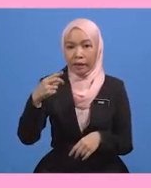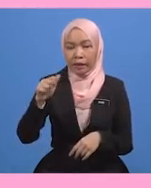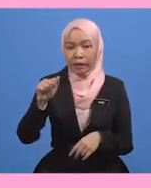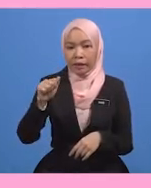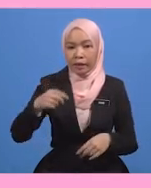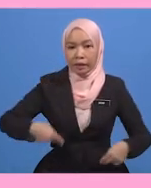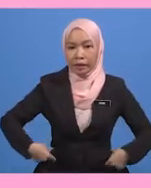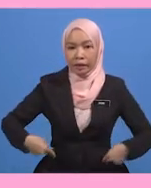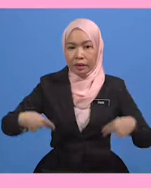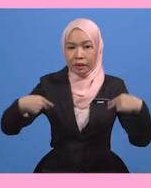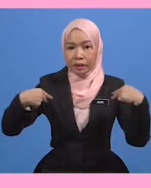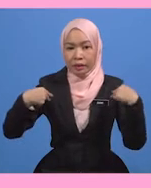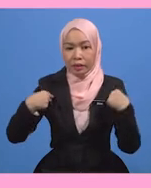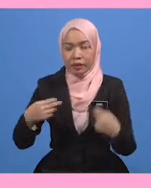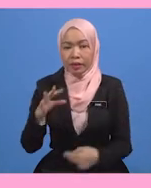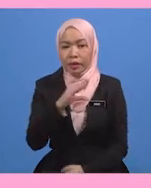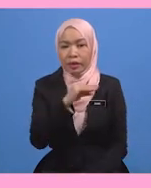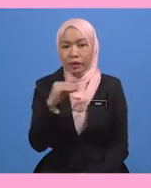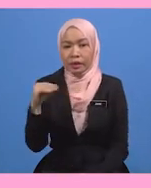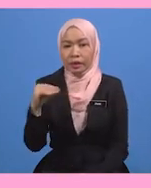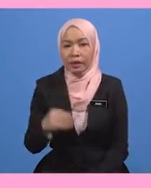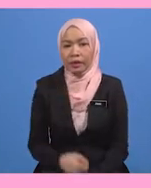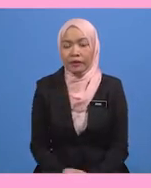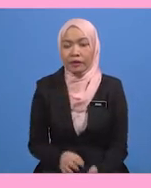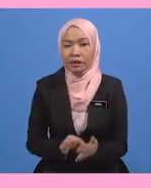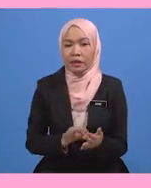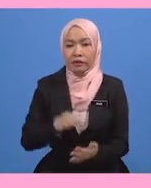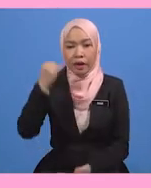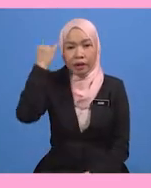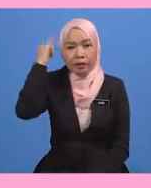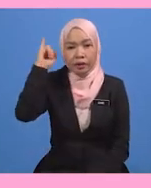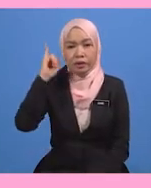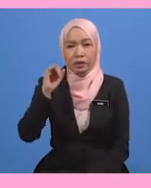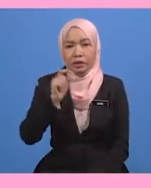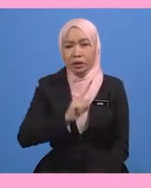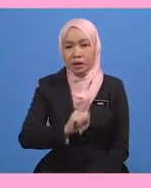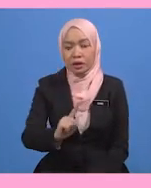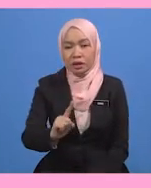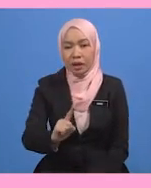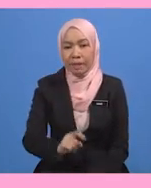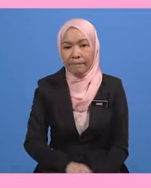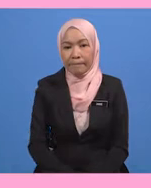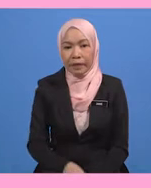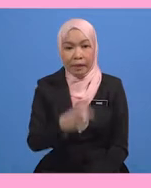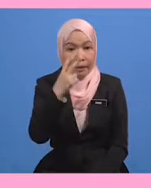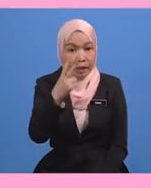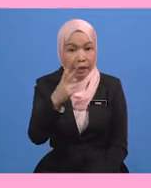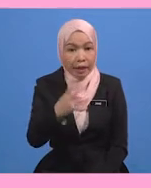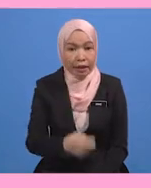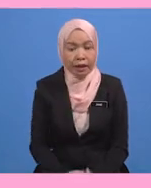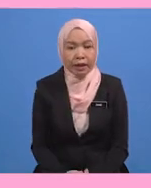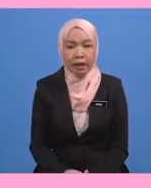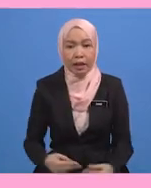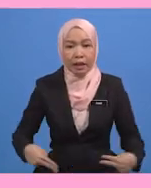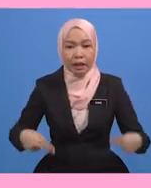Muslim. Manakala contoh karya Hamka dalam bidang sastra yang sangat memberi kesan